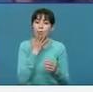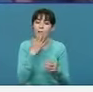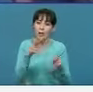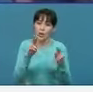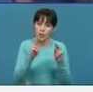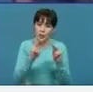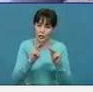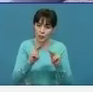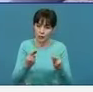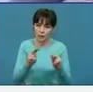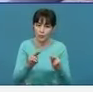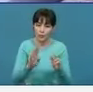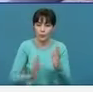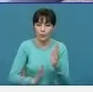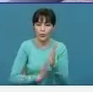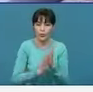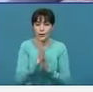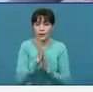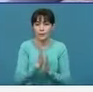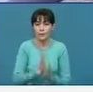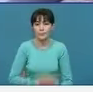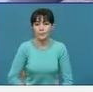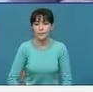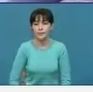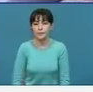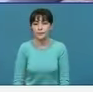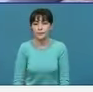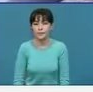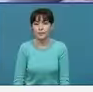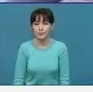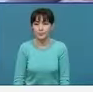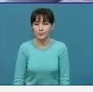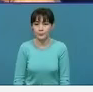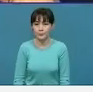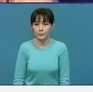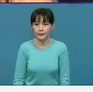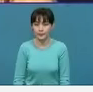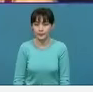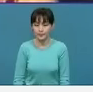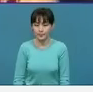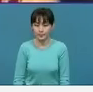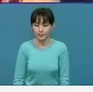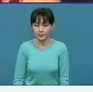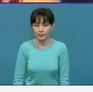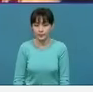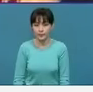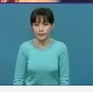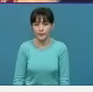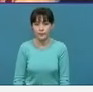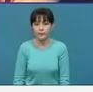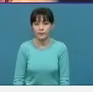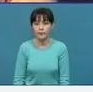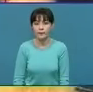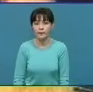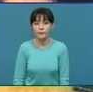өнеді. Айгерім Дәулетбекқызы, Талғат Елеубеков, Қанат Ноғайбаев, оңтүстік ақпарат.